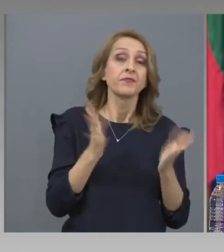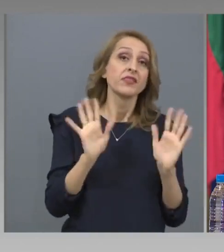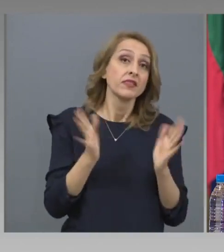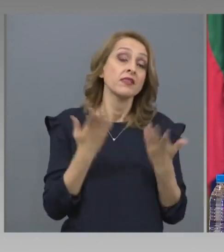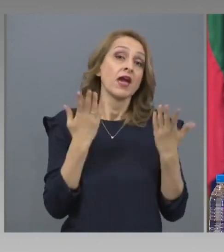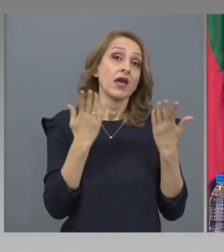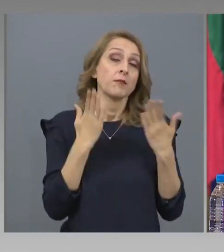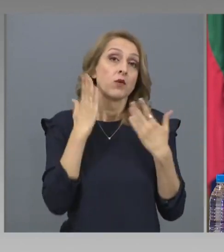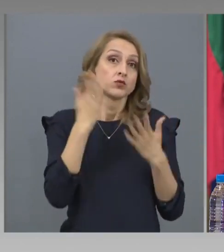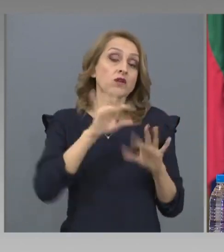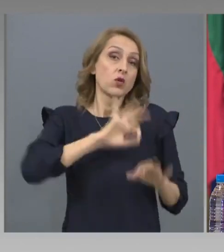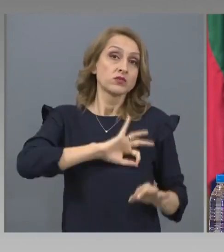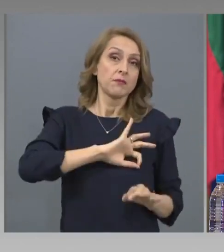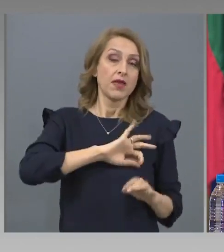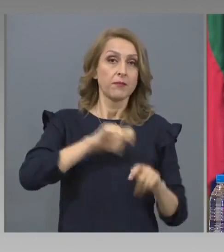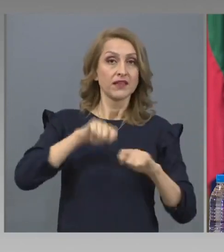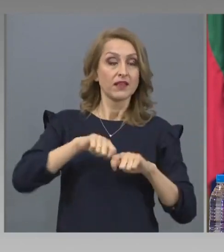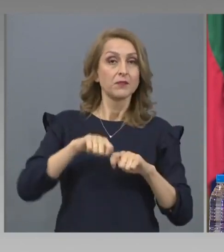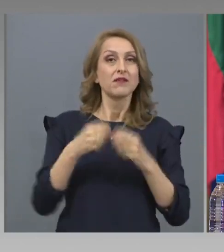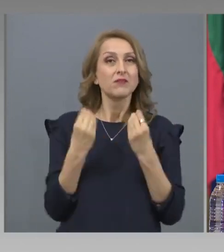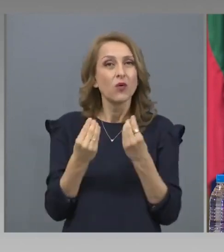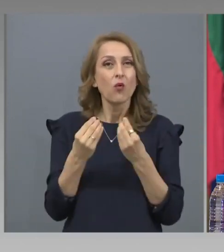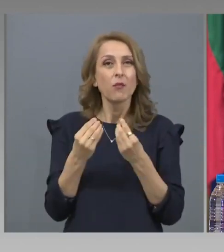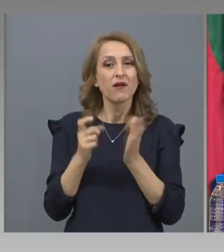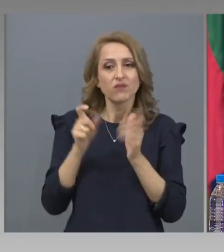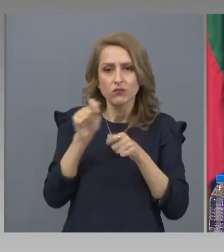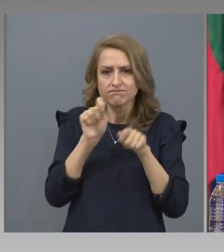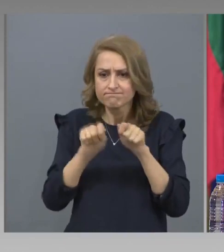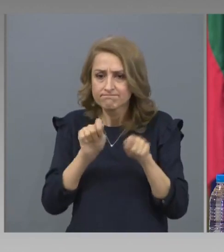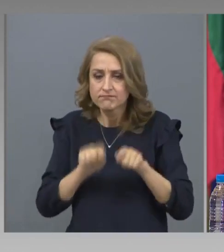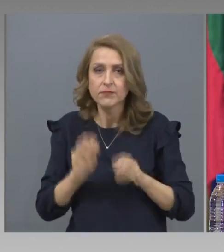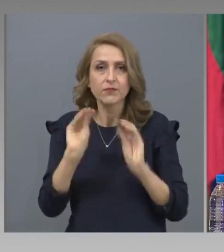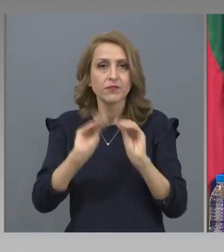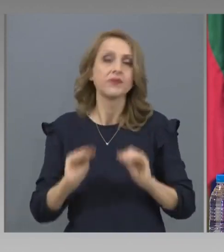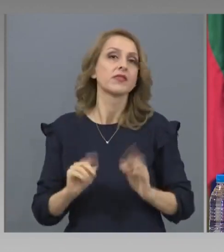дай Боже да успеем да го направим добре.